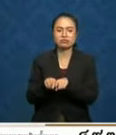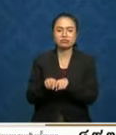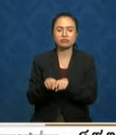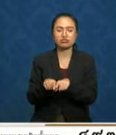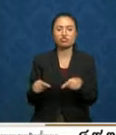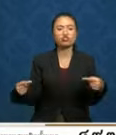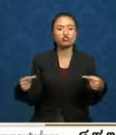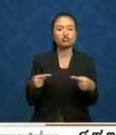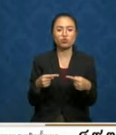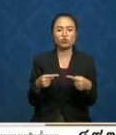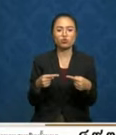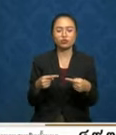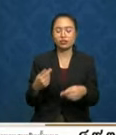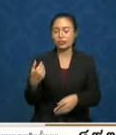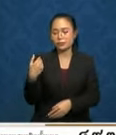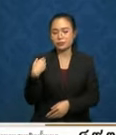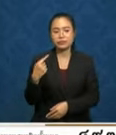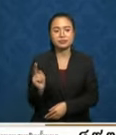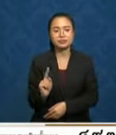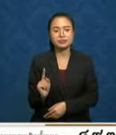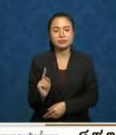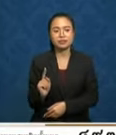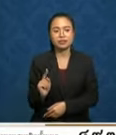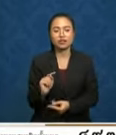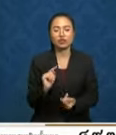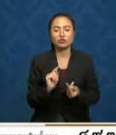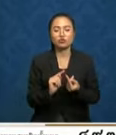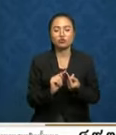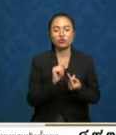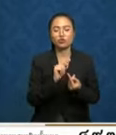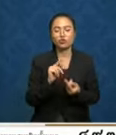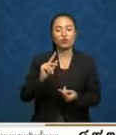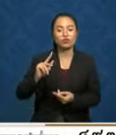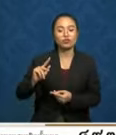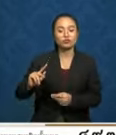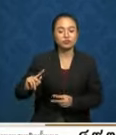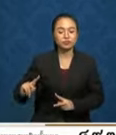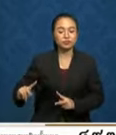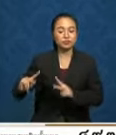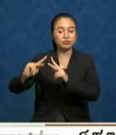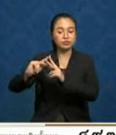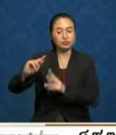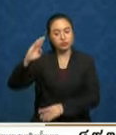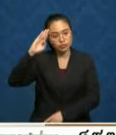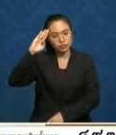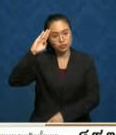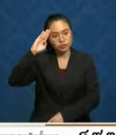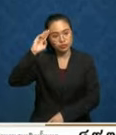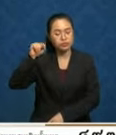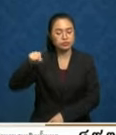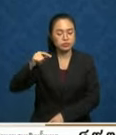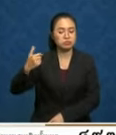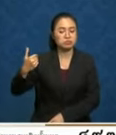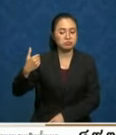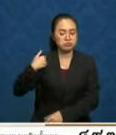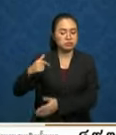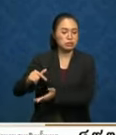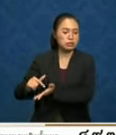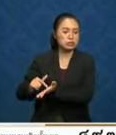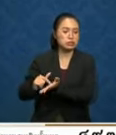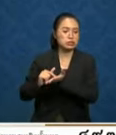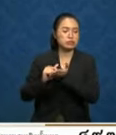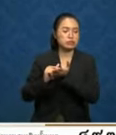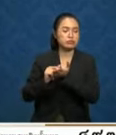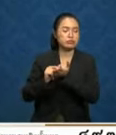และที่มากไปกว่านั้นก็คือฉบับของกระทรวงกลาโหมหรือครม.เนี่ยมีการบัญญัติ